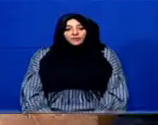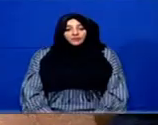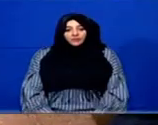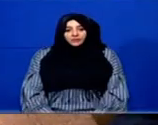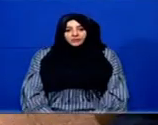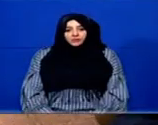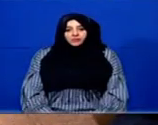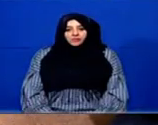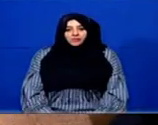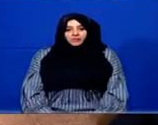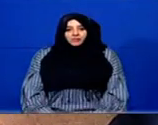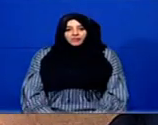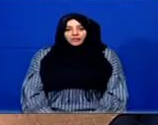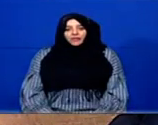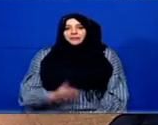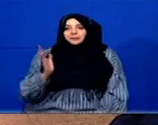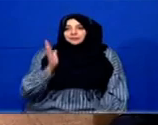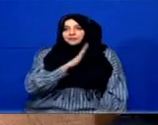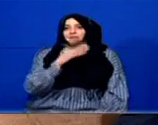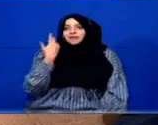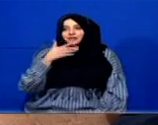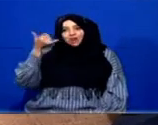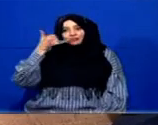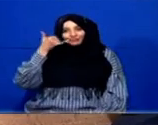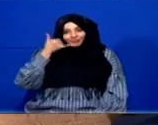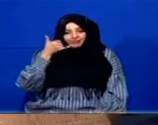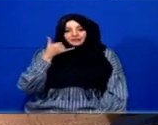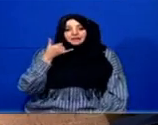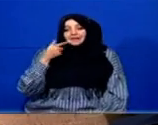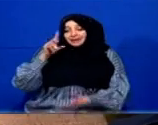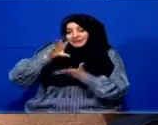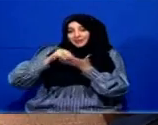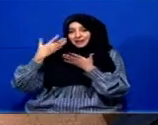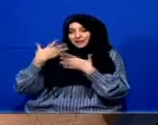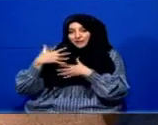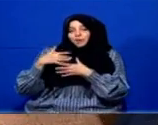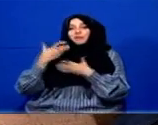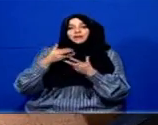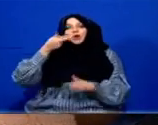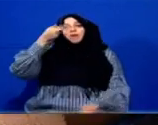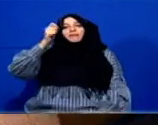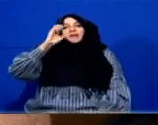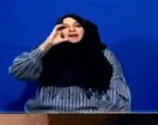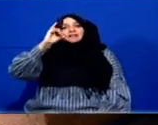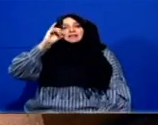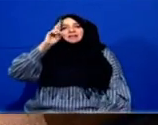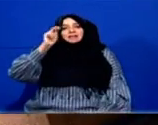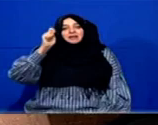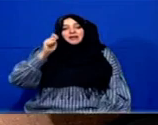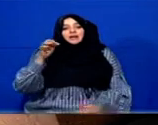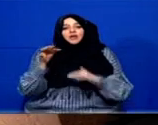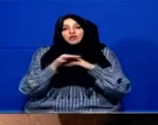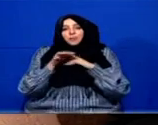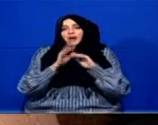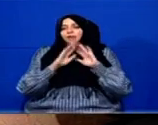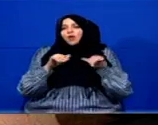فيك الى ما ورد الى البرنامج من الاسئله استمعت اليها نبدا مع نصيره زوجها تقول